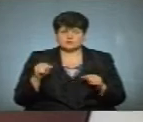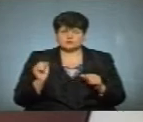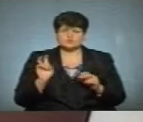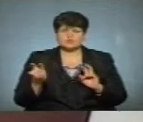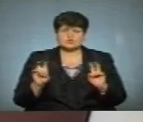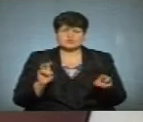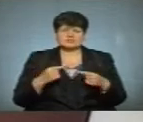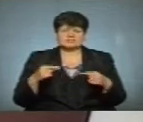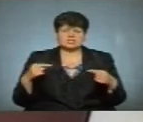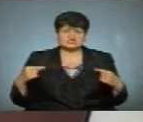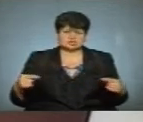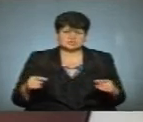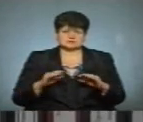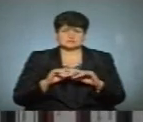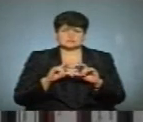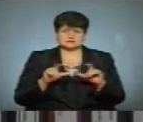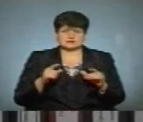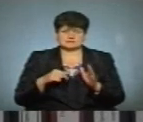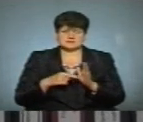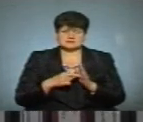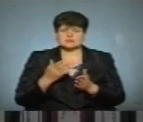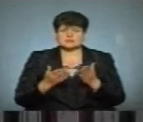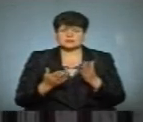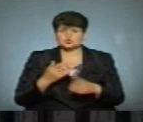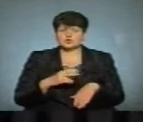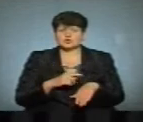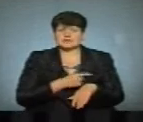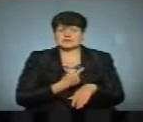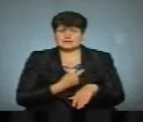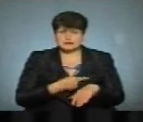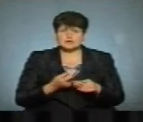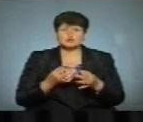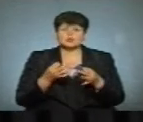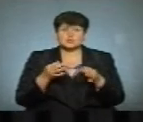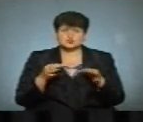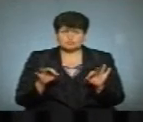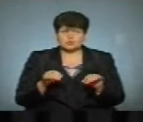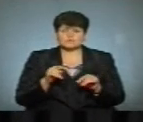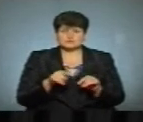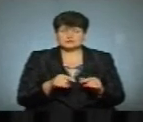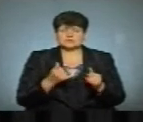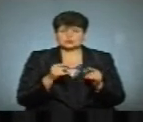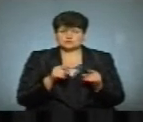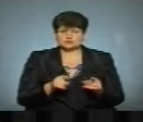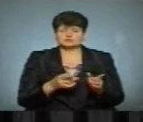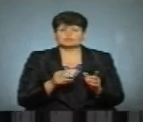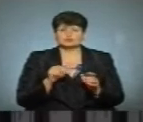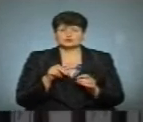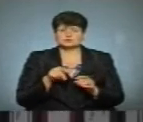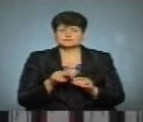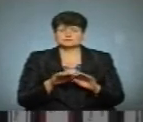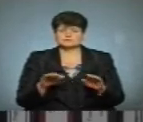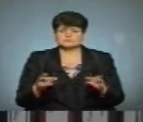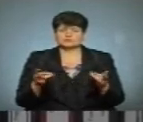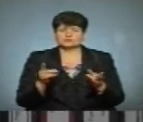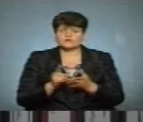інші садки міста. Якщо лікарі їм про це дозволять, тому що вони повинні для того, щоб відвідувати дошкільний навчальний заклад, вони